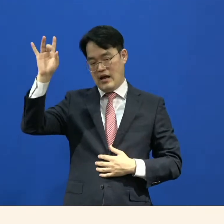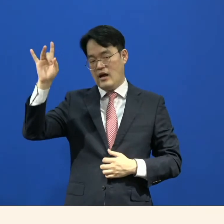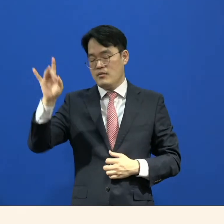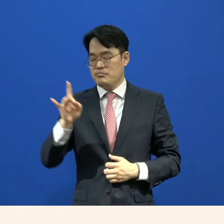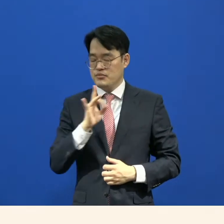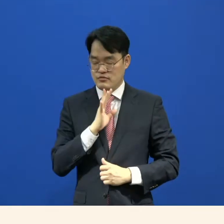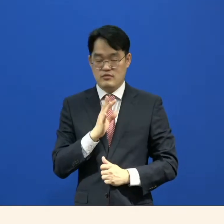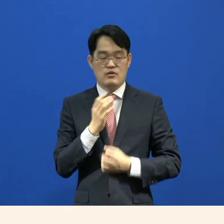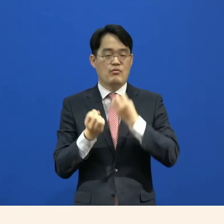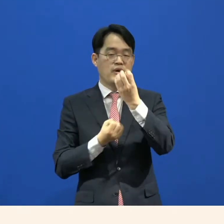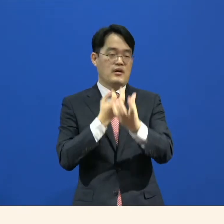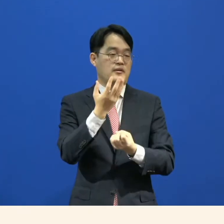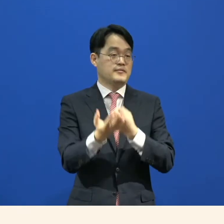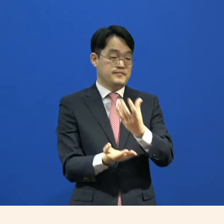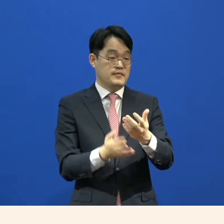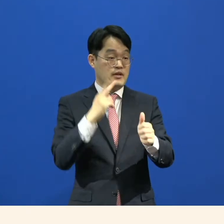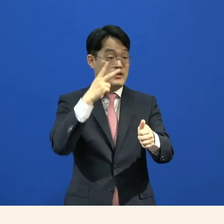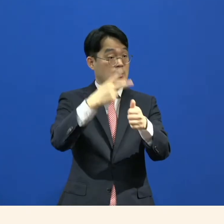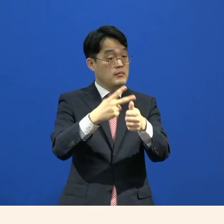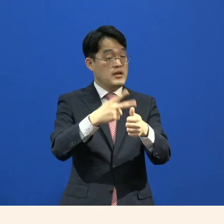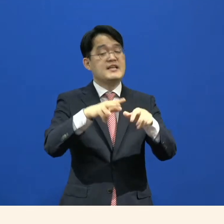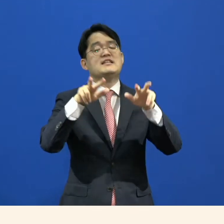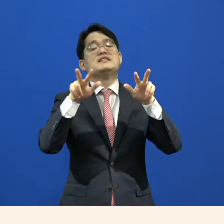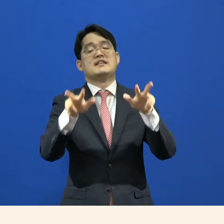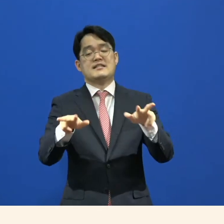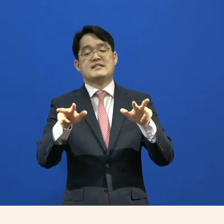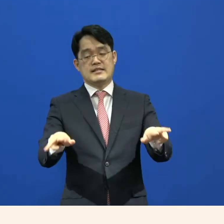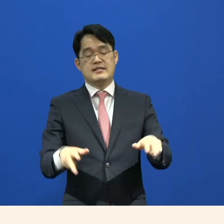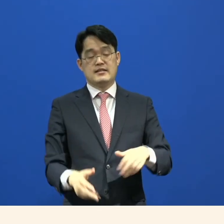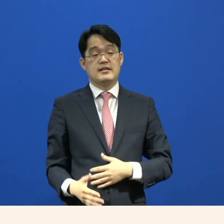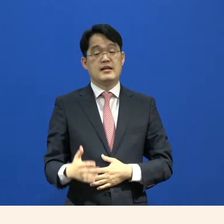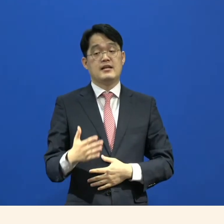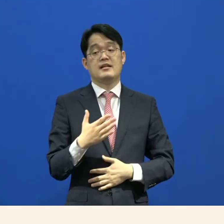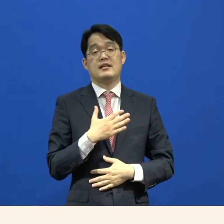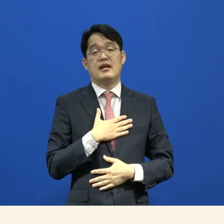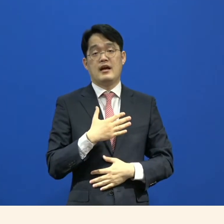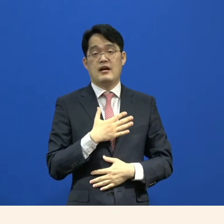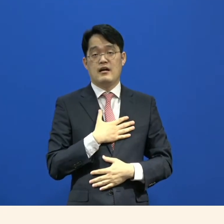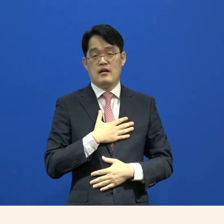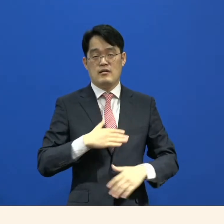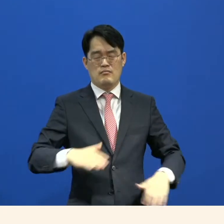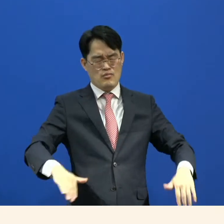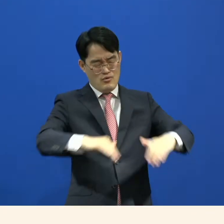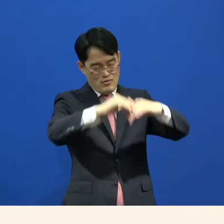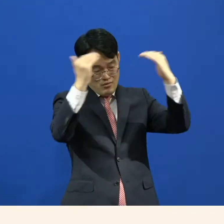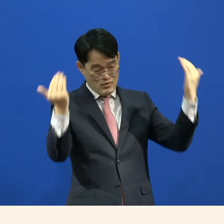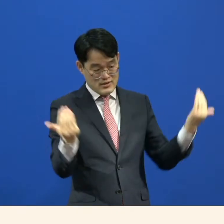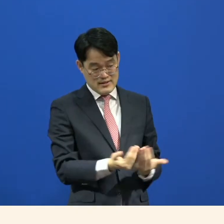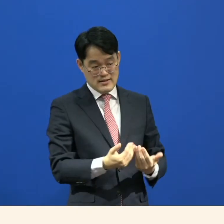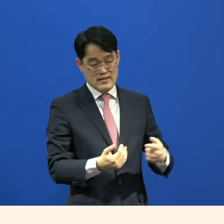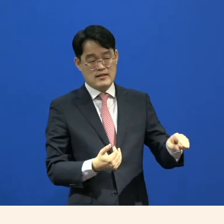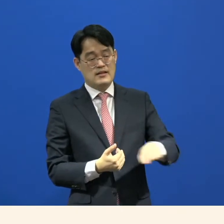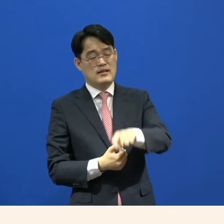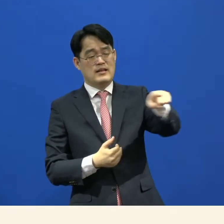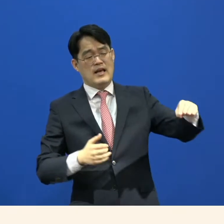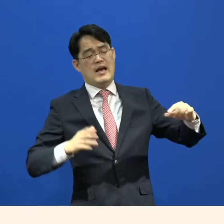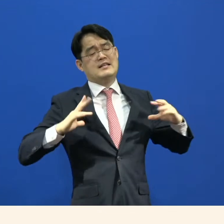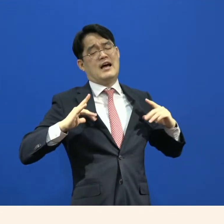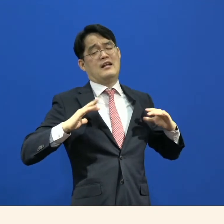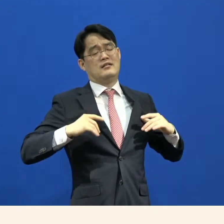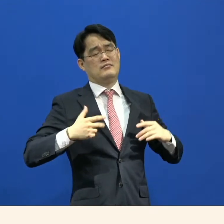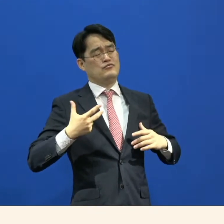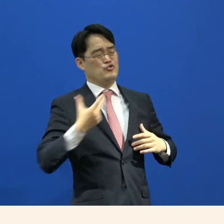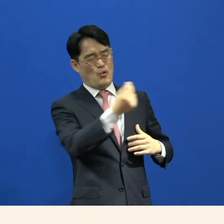그러면서 바울이 얘기 뭐죠? 이제는 내 과거의 모든 자랑들은 다 배설물로